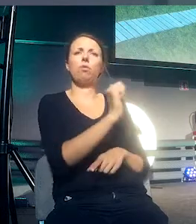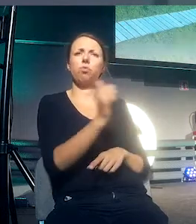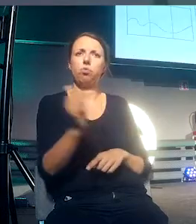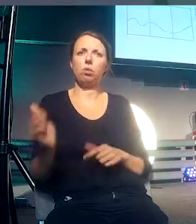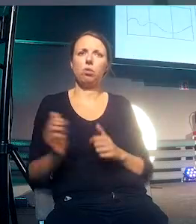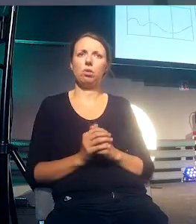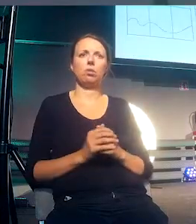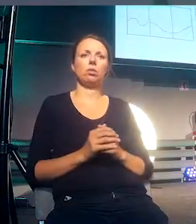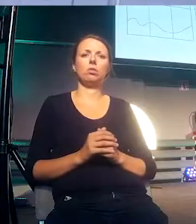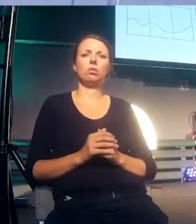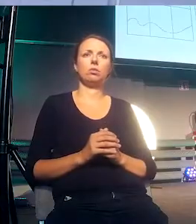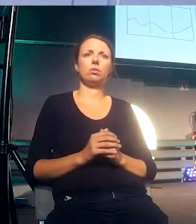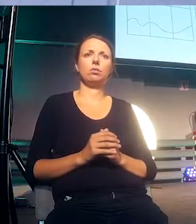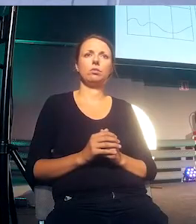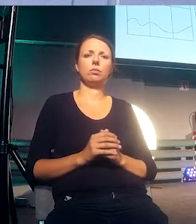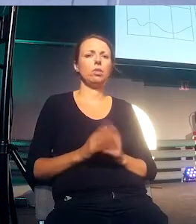nic wspólnego.